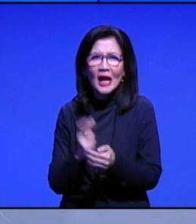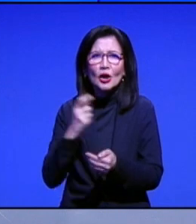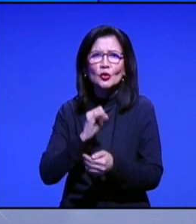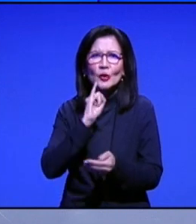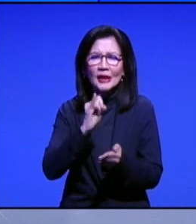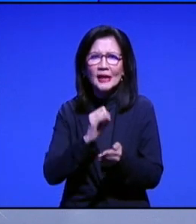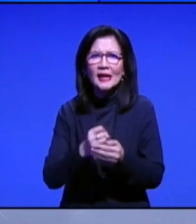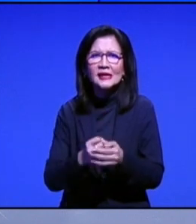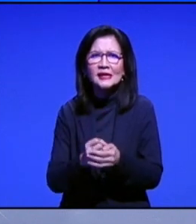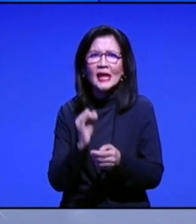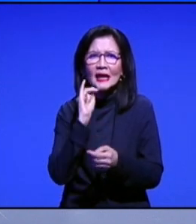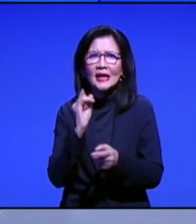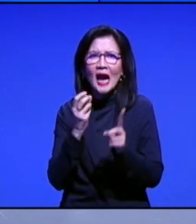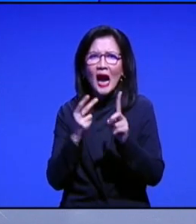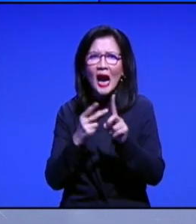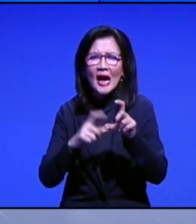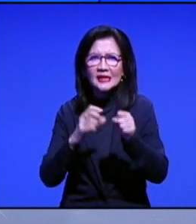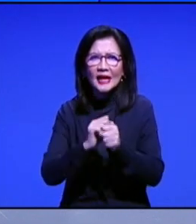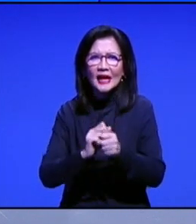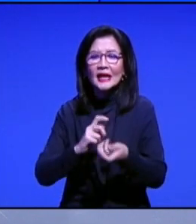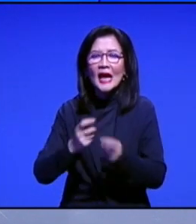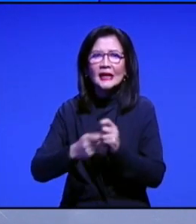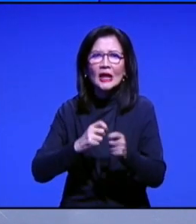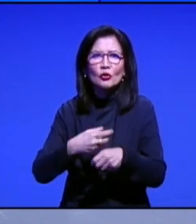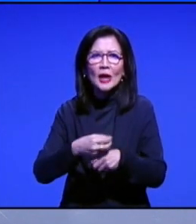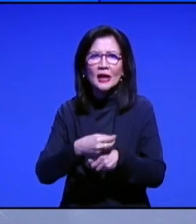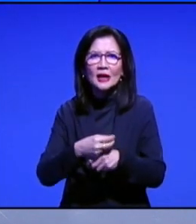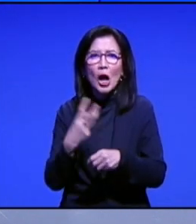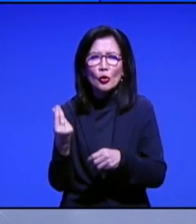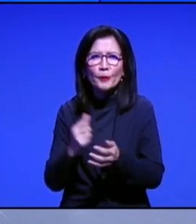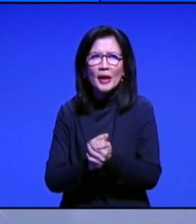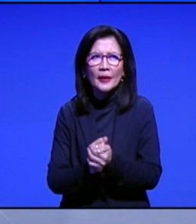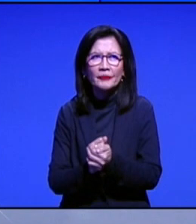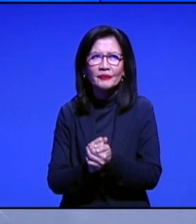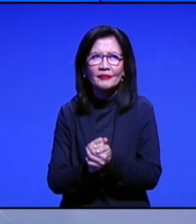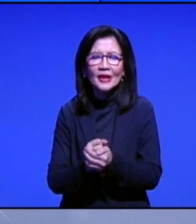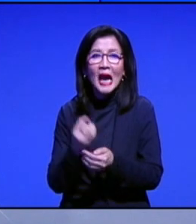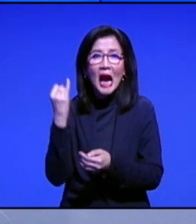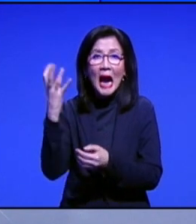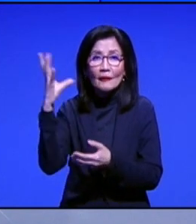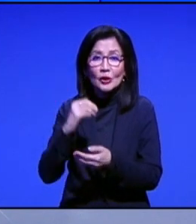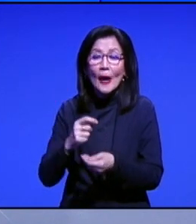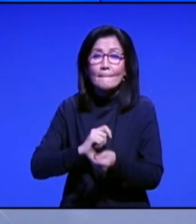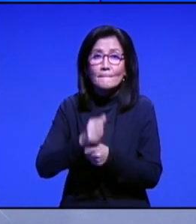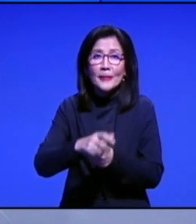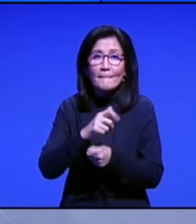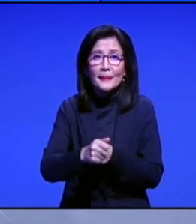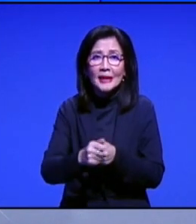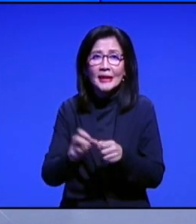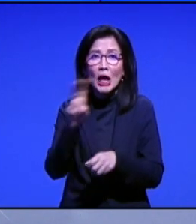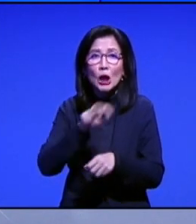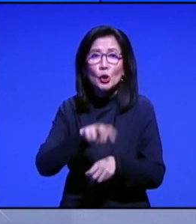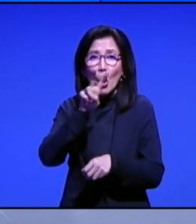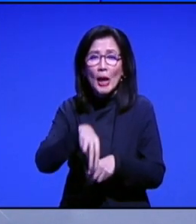harga saham gabungan sekaligus nilai tukar rupiah. Investor cenderung main aman, misalnya membeli dolar AS atau harga